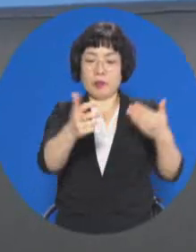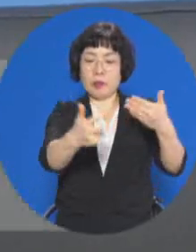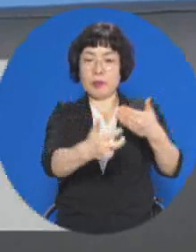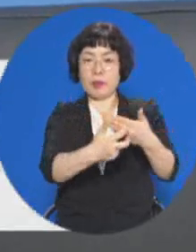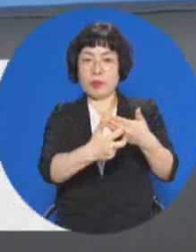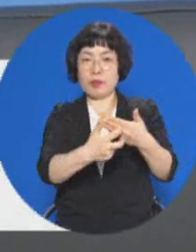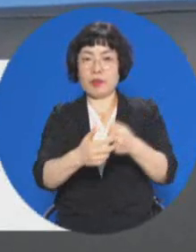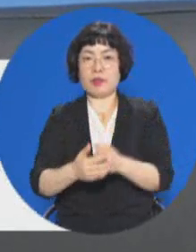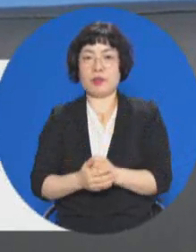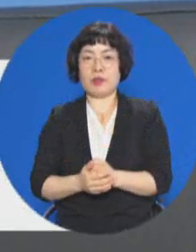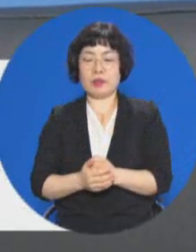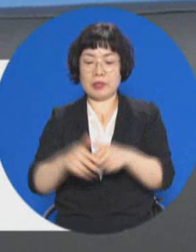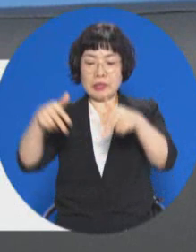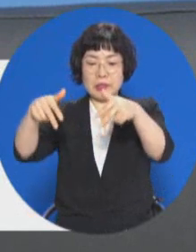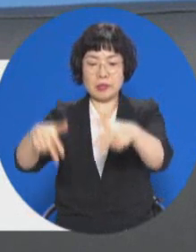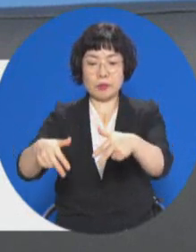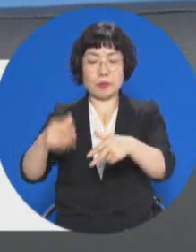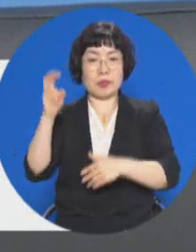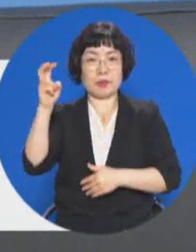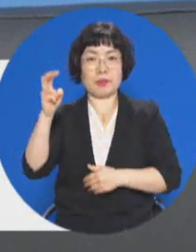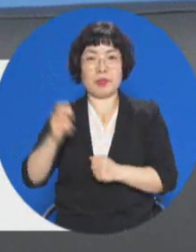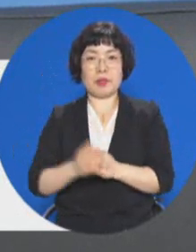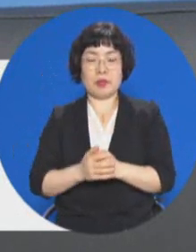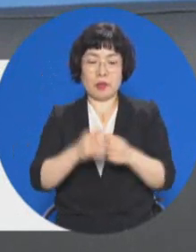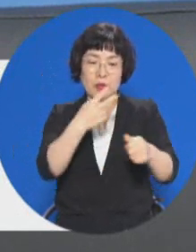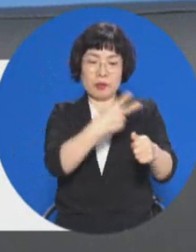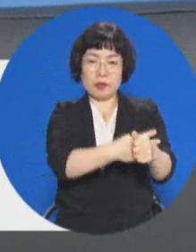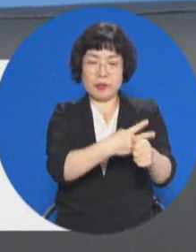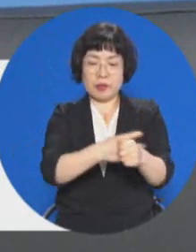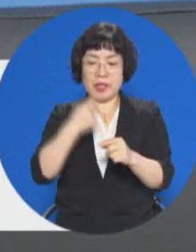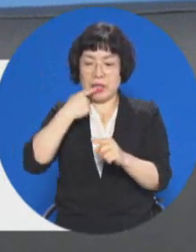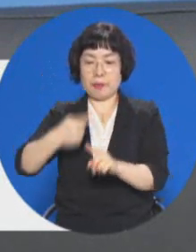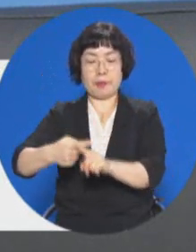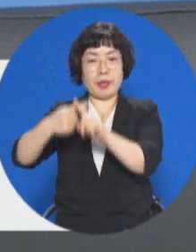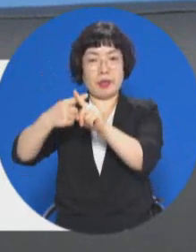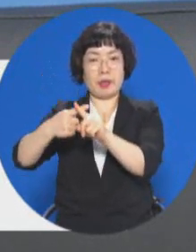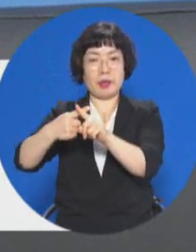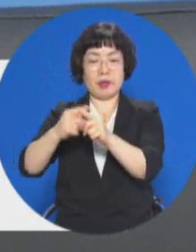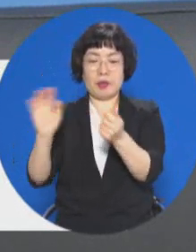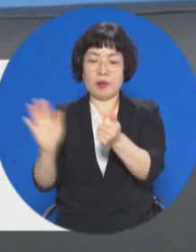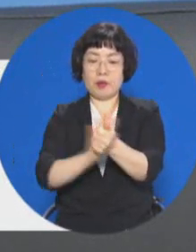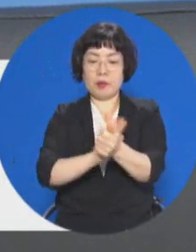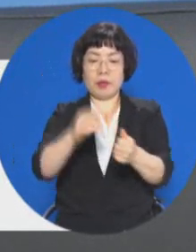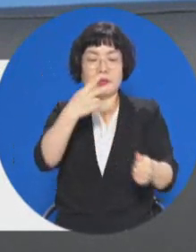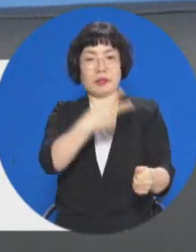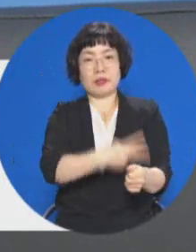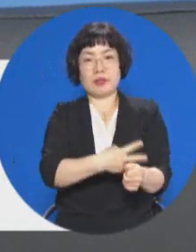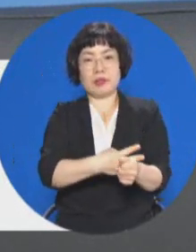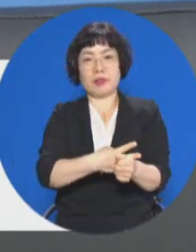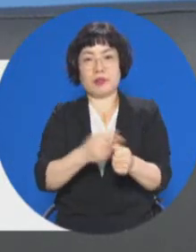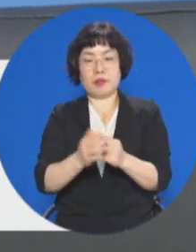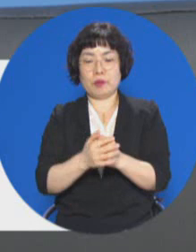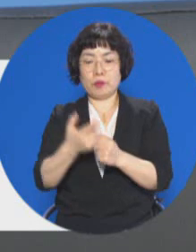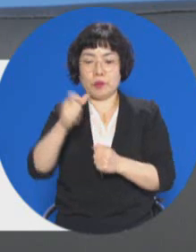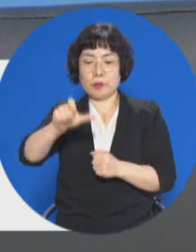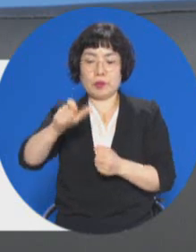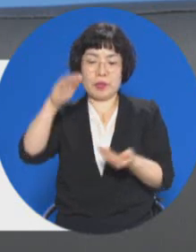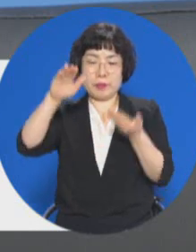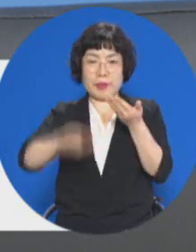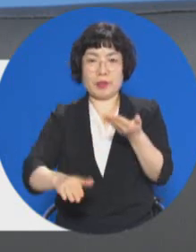있는 이제 종사자가 되겠죠. 의사라든지 간호사라든지 요양보호사라든지 또